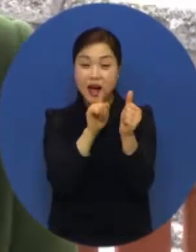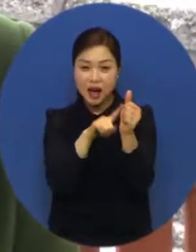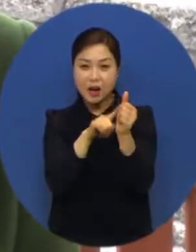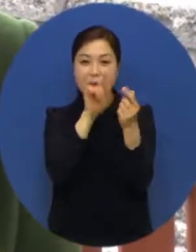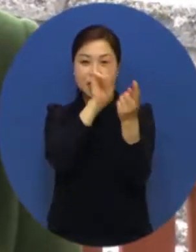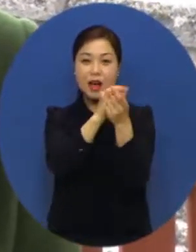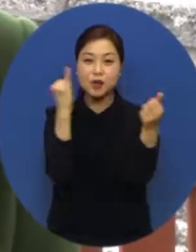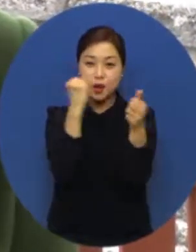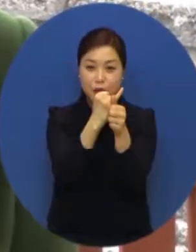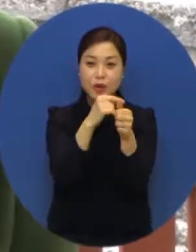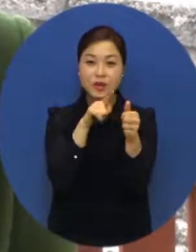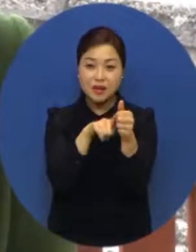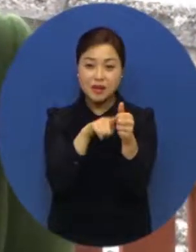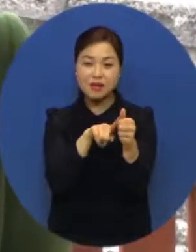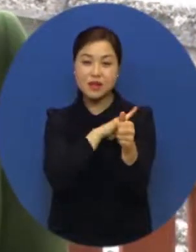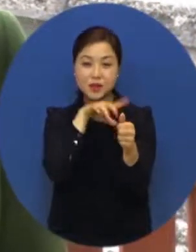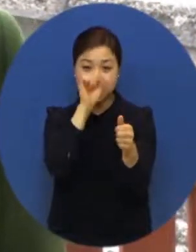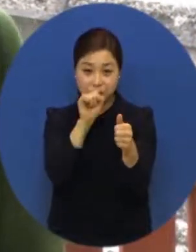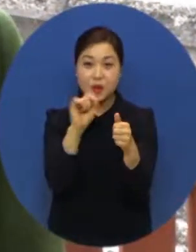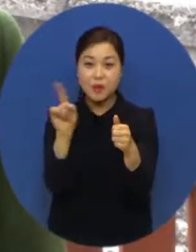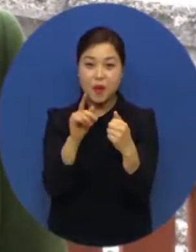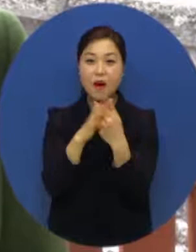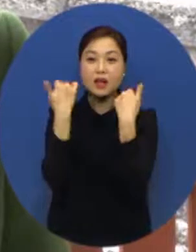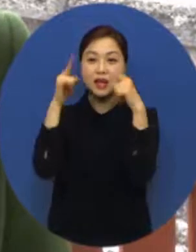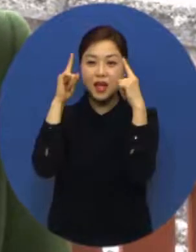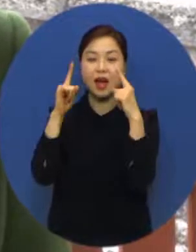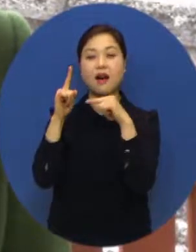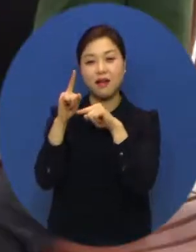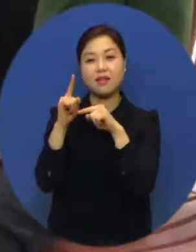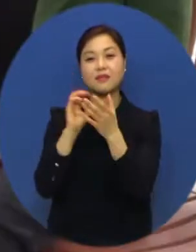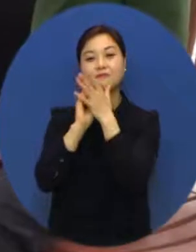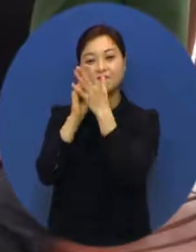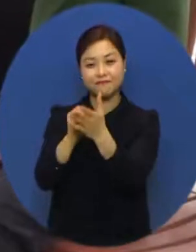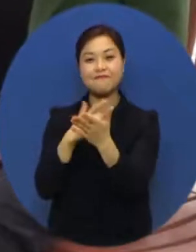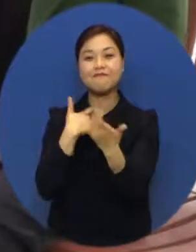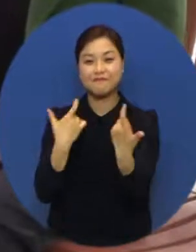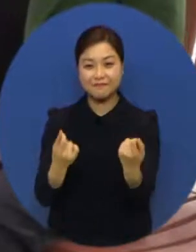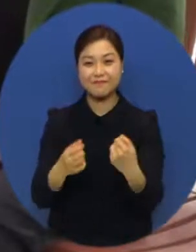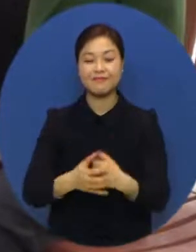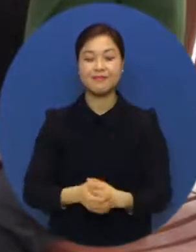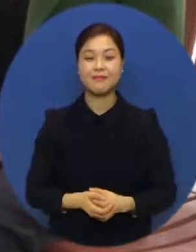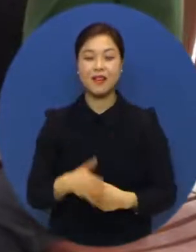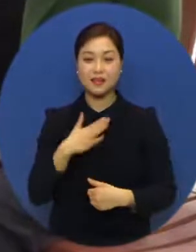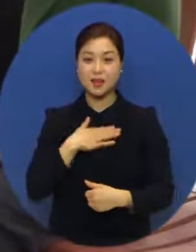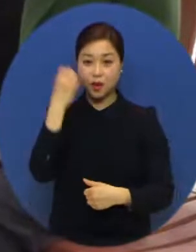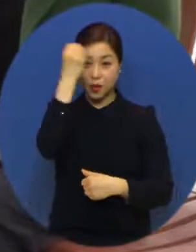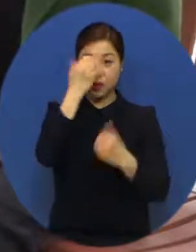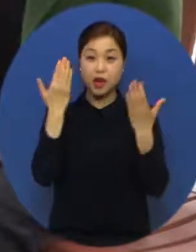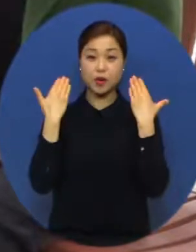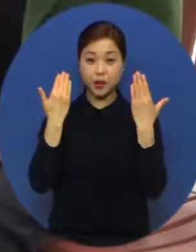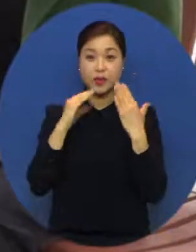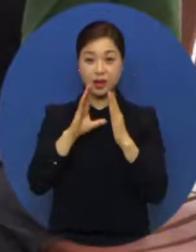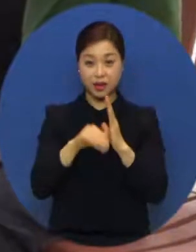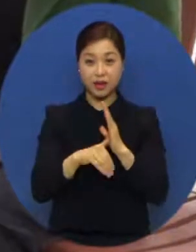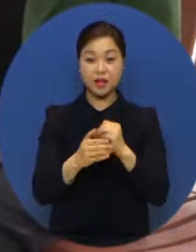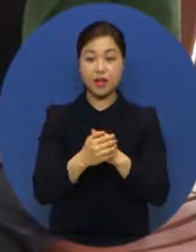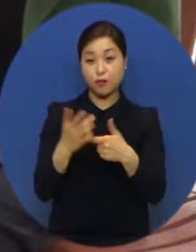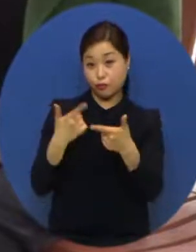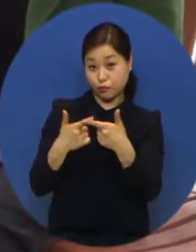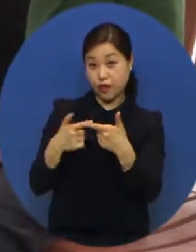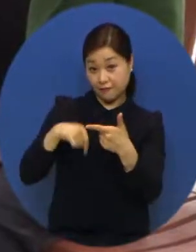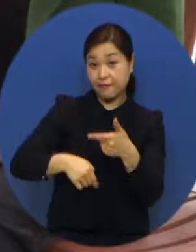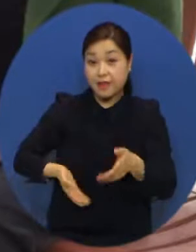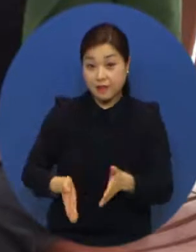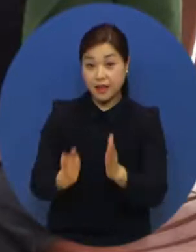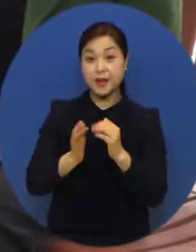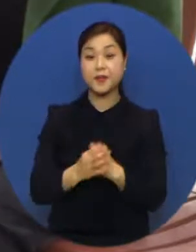네. 아마 좋은 데 시집 가라고 대학 보냈던 것 같고요. 네. 네. 그랬는데 제가 고등학교 때 부산에서 태어났어요.